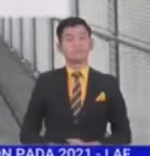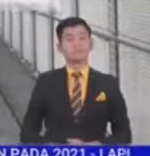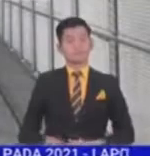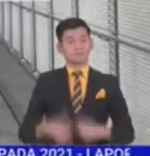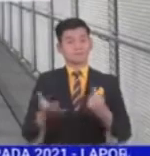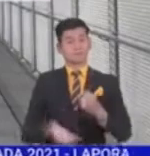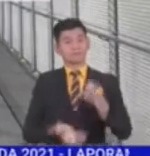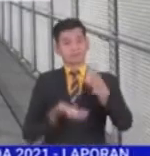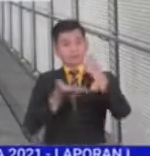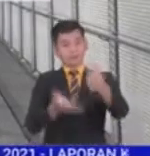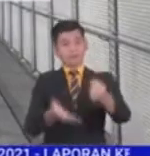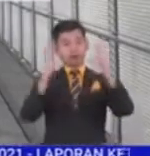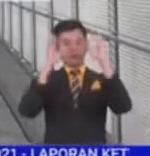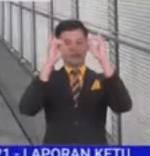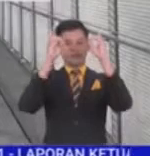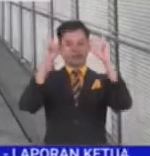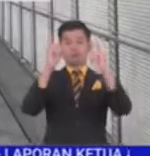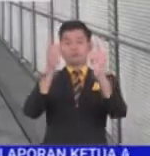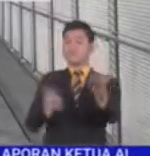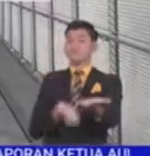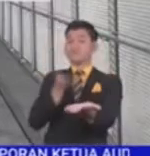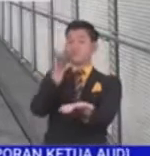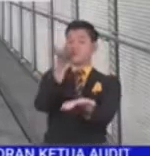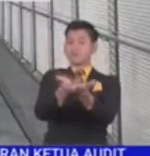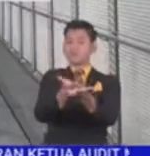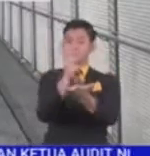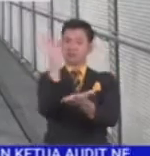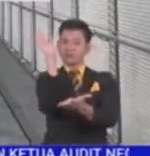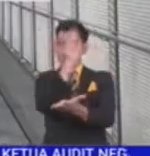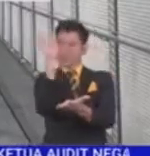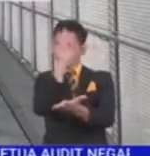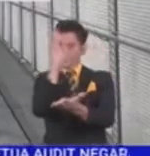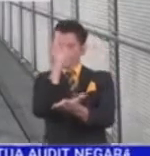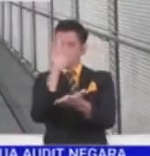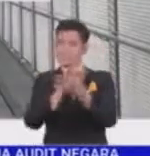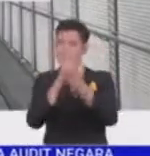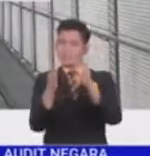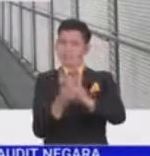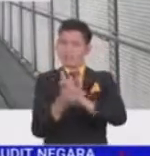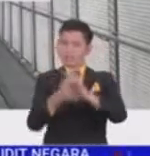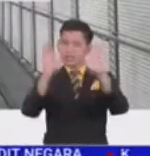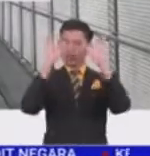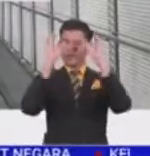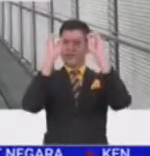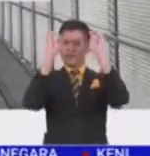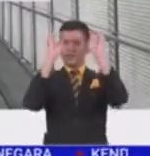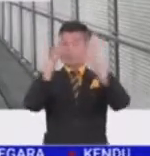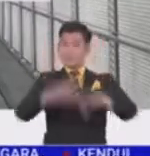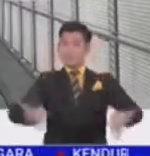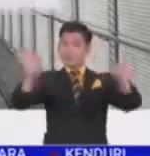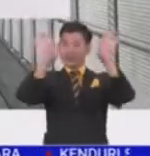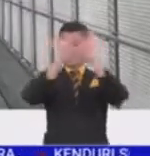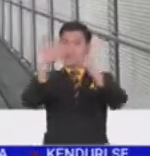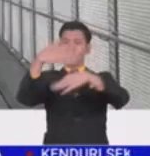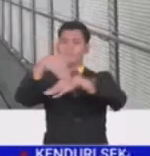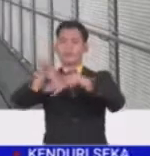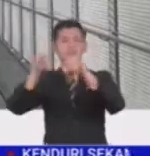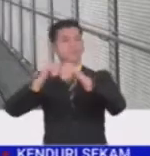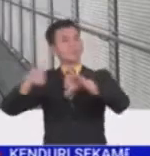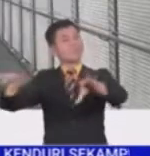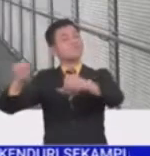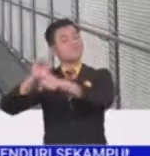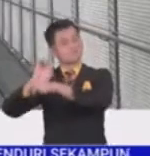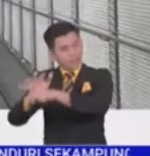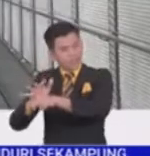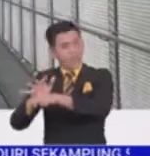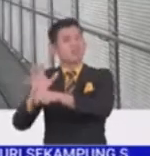Peruntukan besar sektor pendidikan bukti komitmen kerajaan meletakkan sektor tersebut sebagai pemangkin utama pemulihan pasca COVID-19.